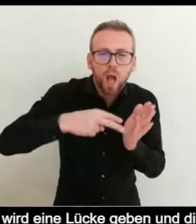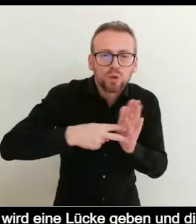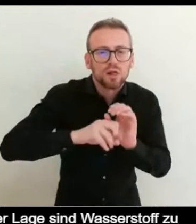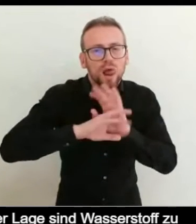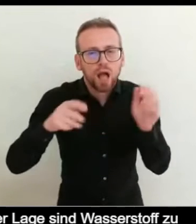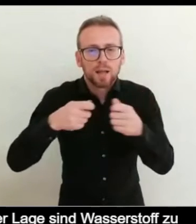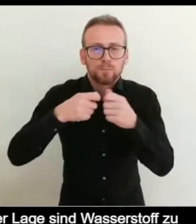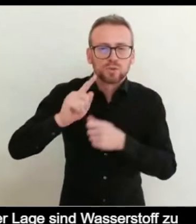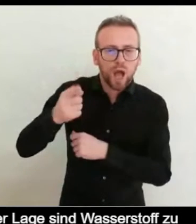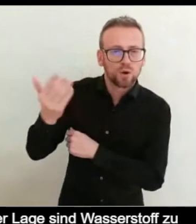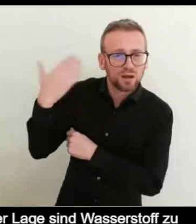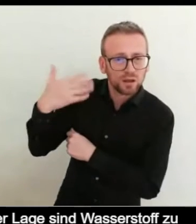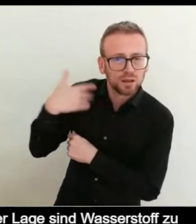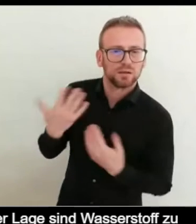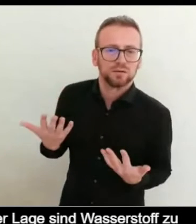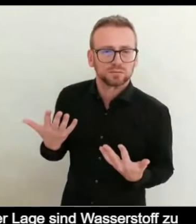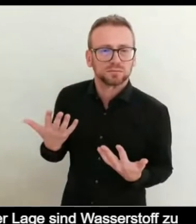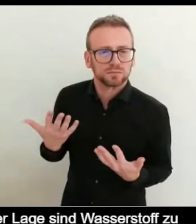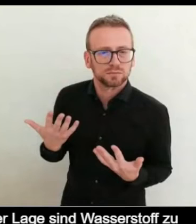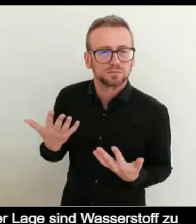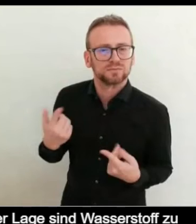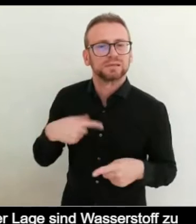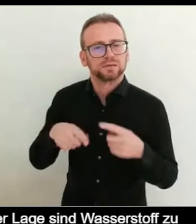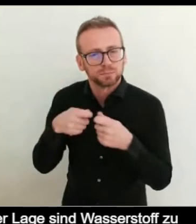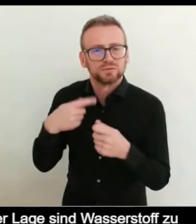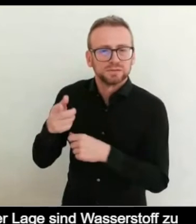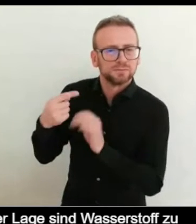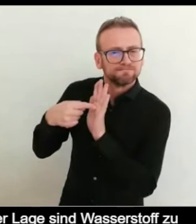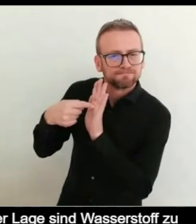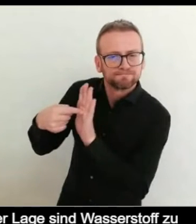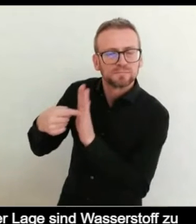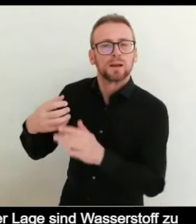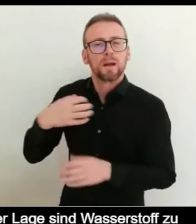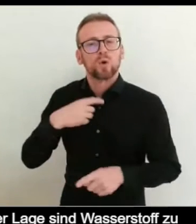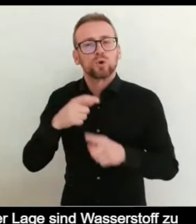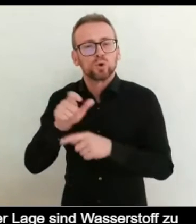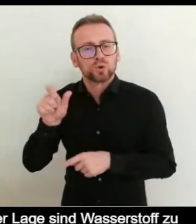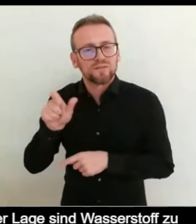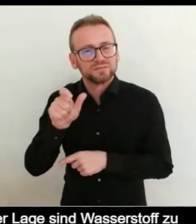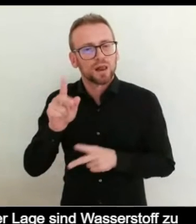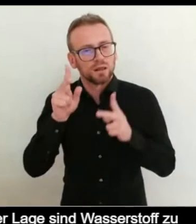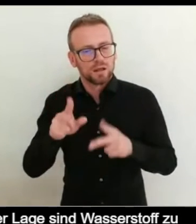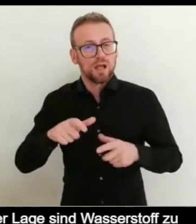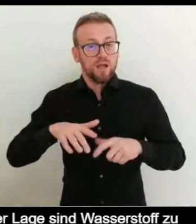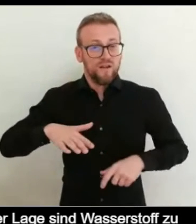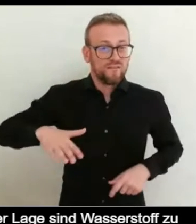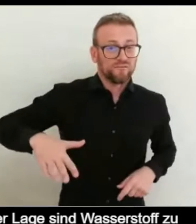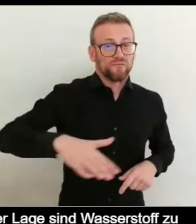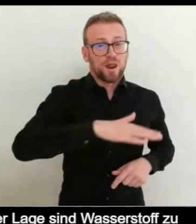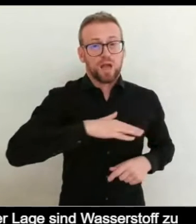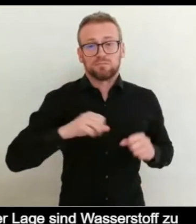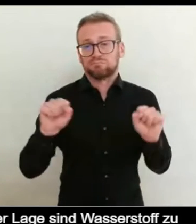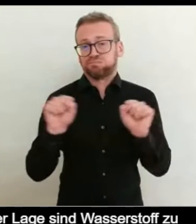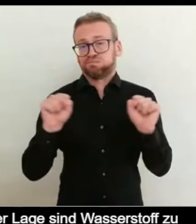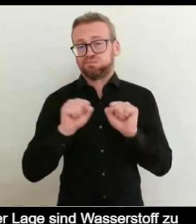da Rahmenbedingungen, die es den Menschen ermöglichen, mobil zu bleiben, auch bei steigenden Spritpreisen. Deswegen